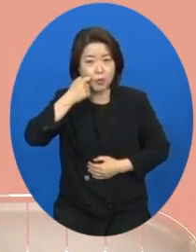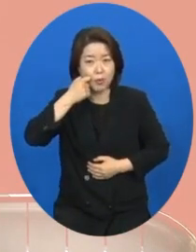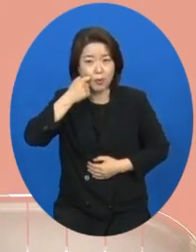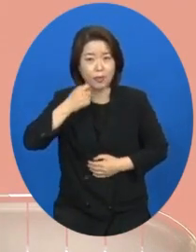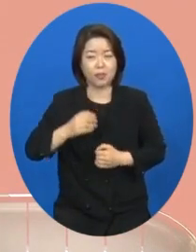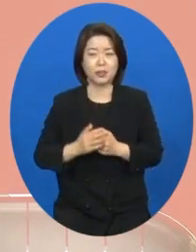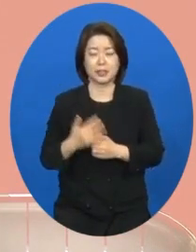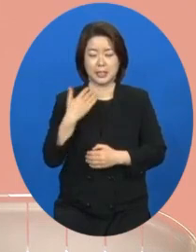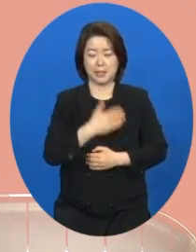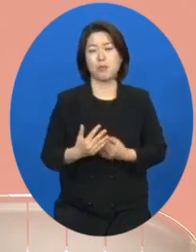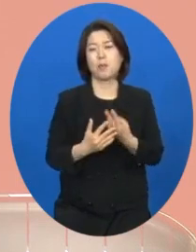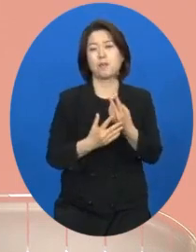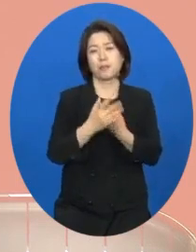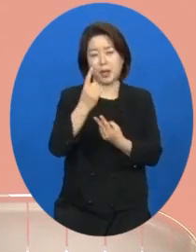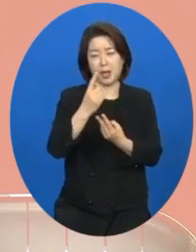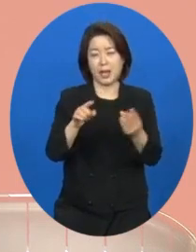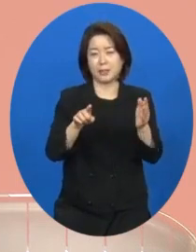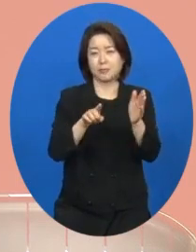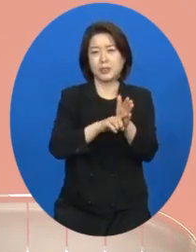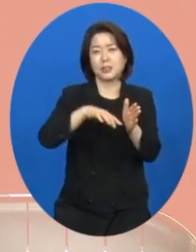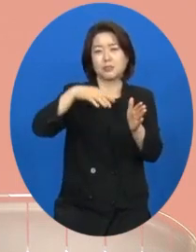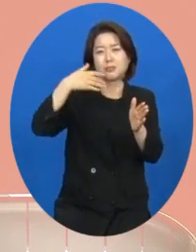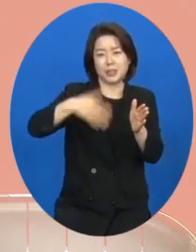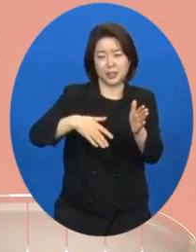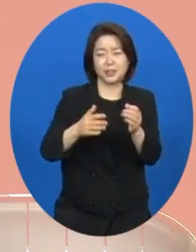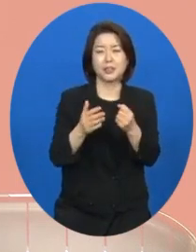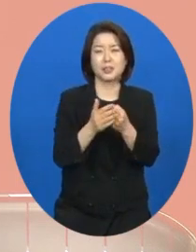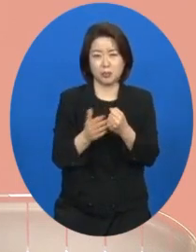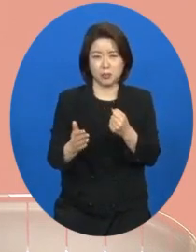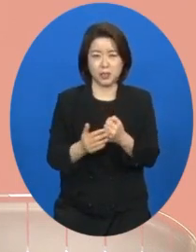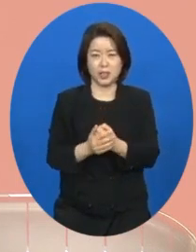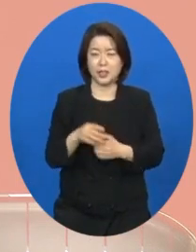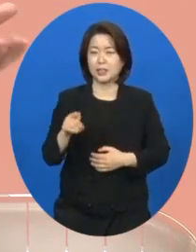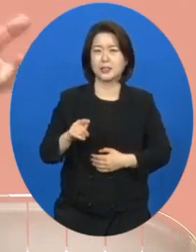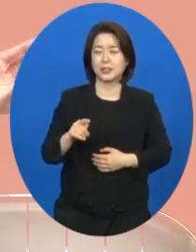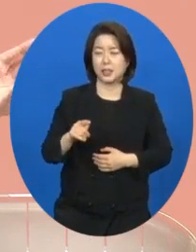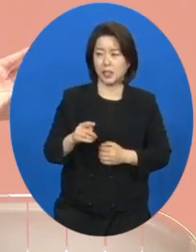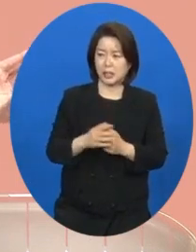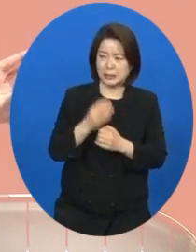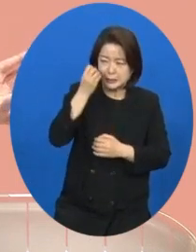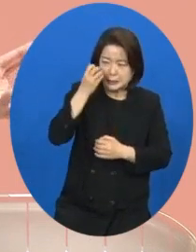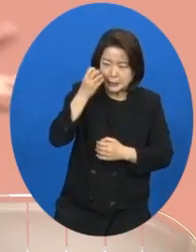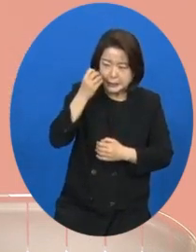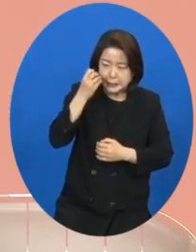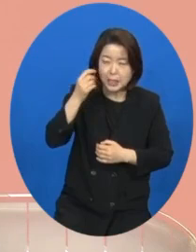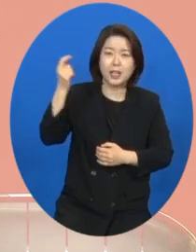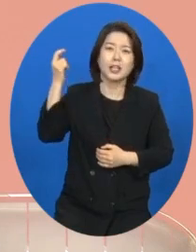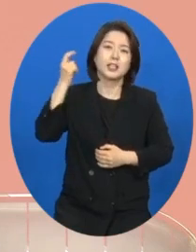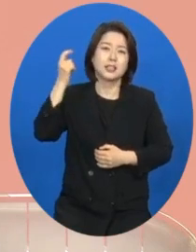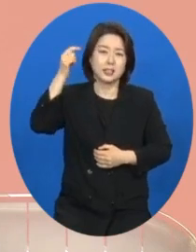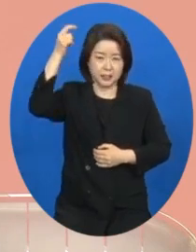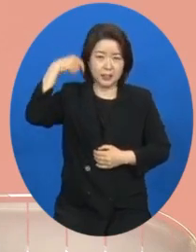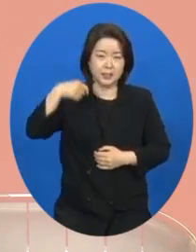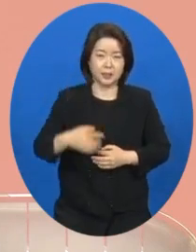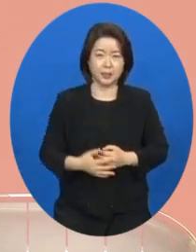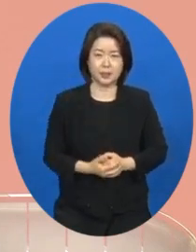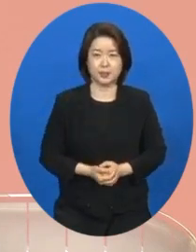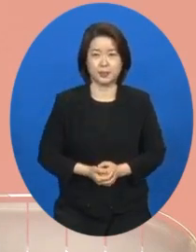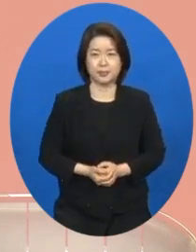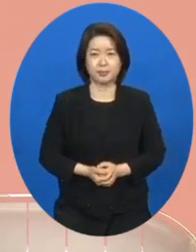한 몸이라고 믿지 않으니까 그게 말도 안 되는 교훈인 것처럼 느껴질 뿐인 겁니다.